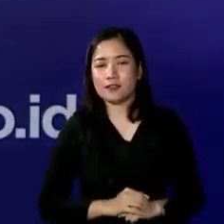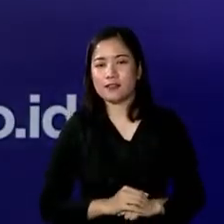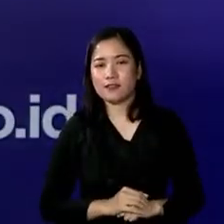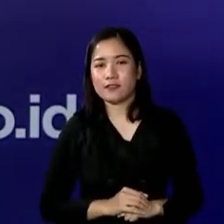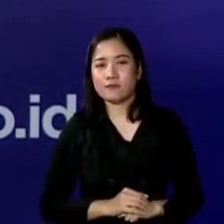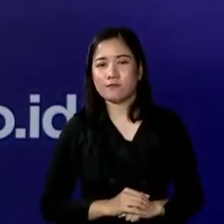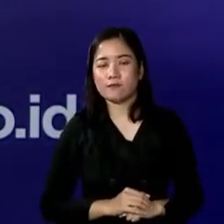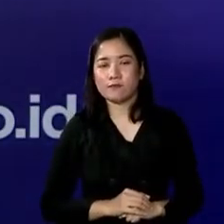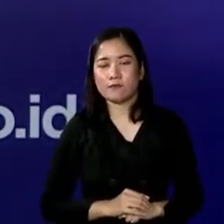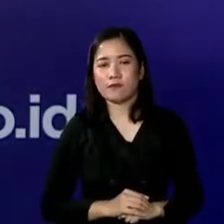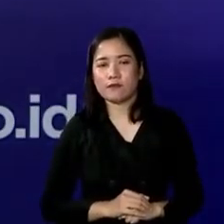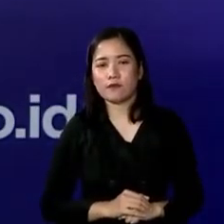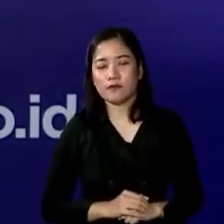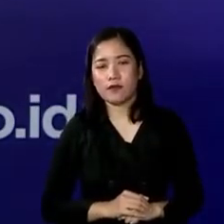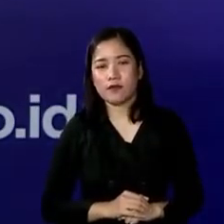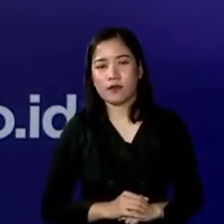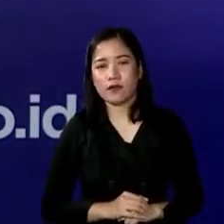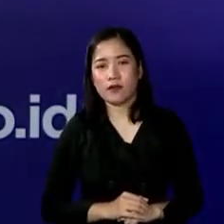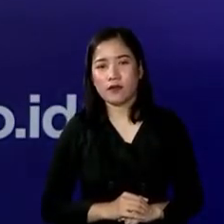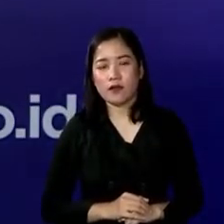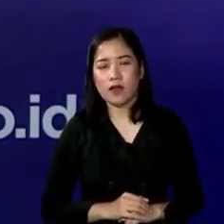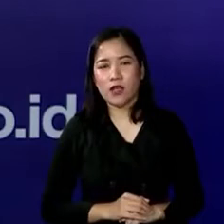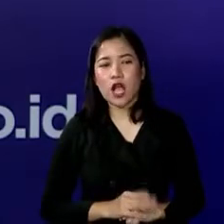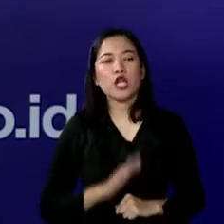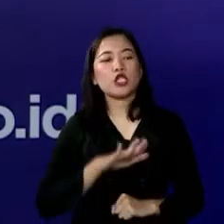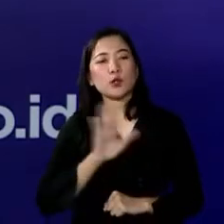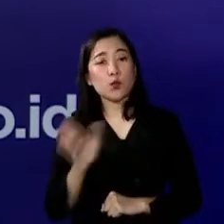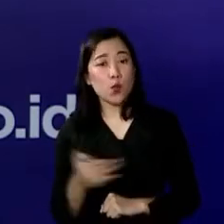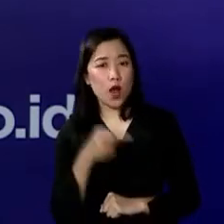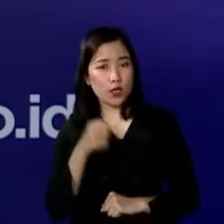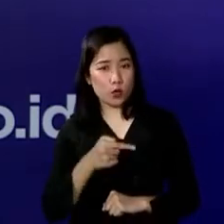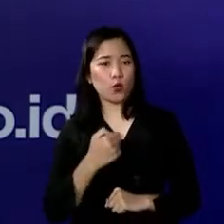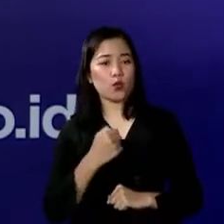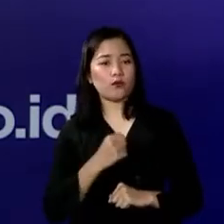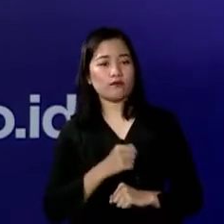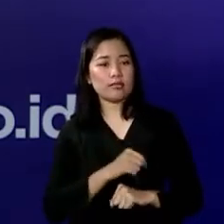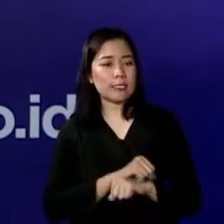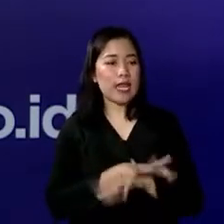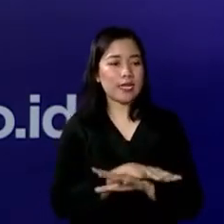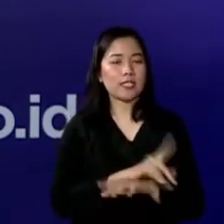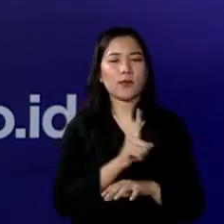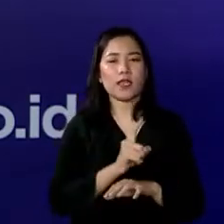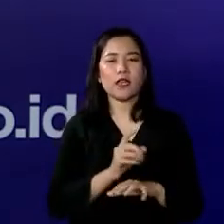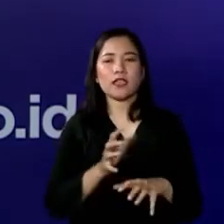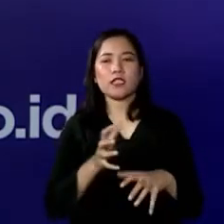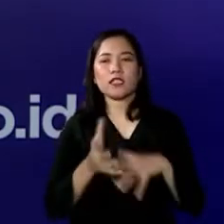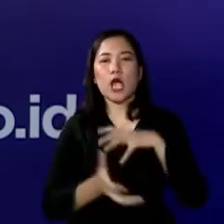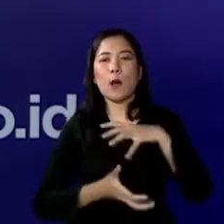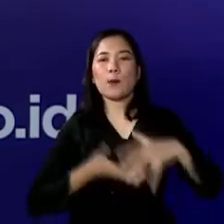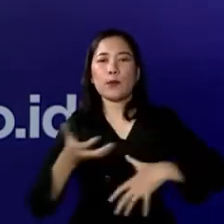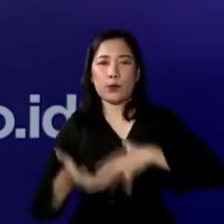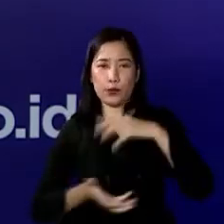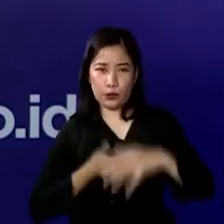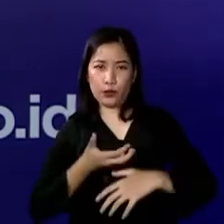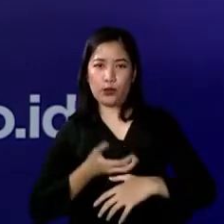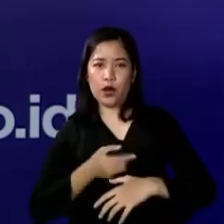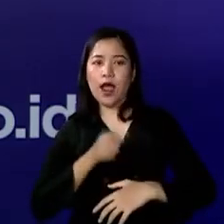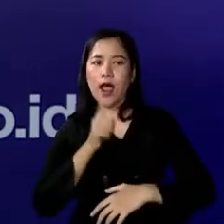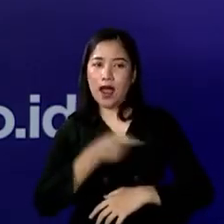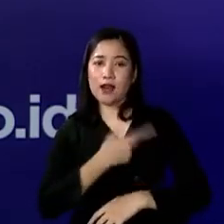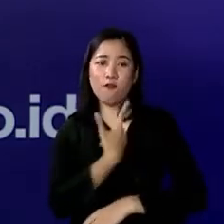semua akan terjadi dengan kombinasi Sera saya antara vaksin yang diberikan